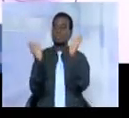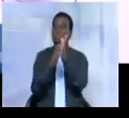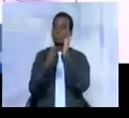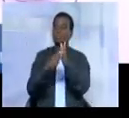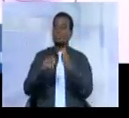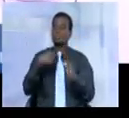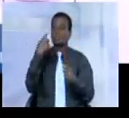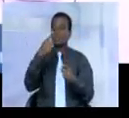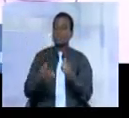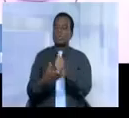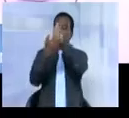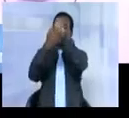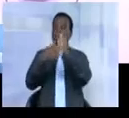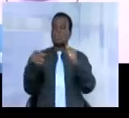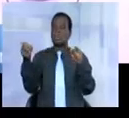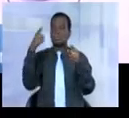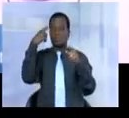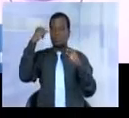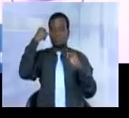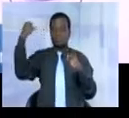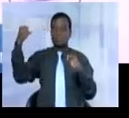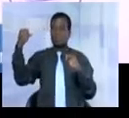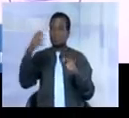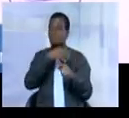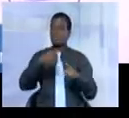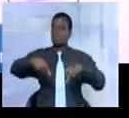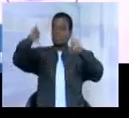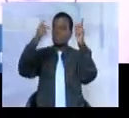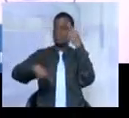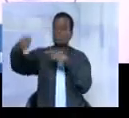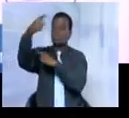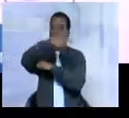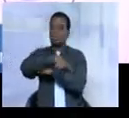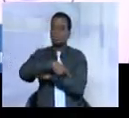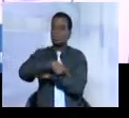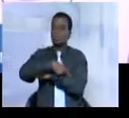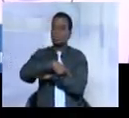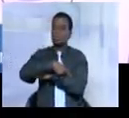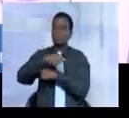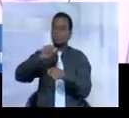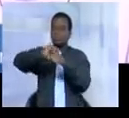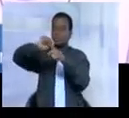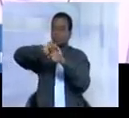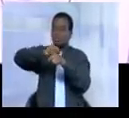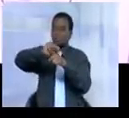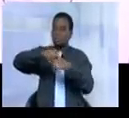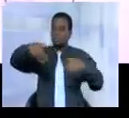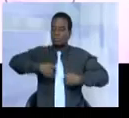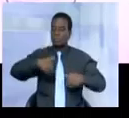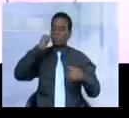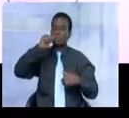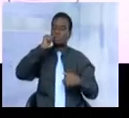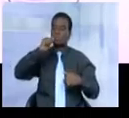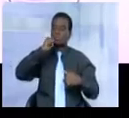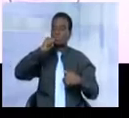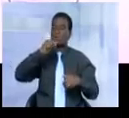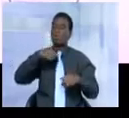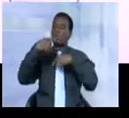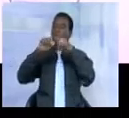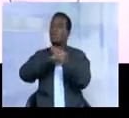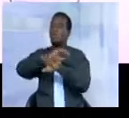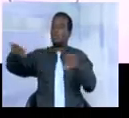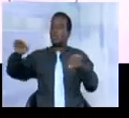vu la contribution également donc, du Japon et qui permet aujourd'hui donc, de former des jeunes filles déscolarisées